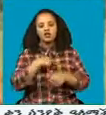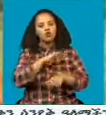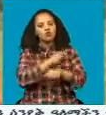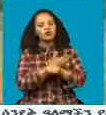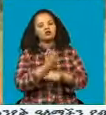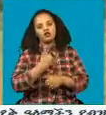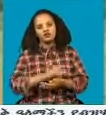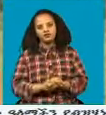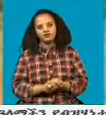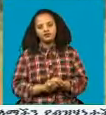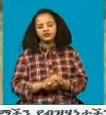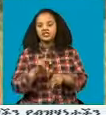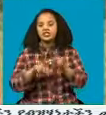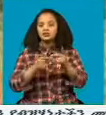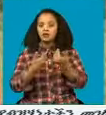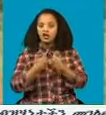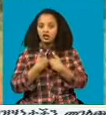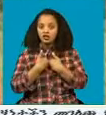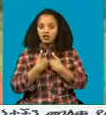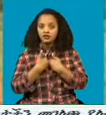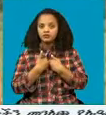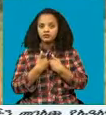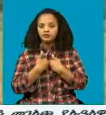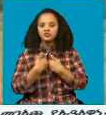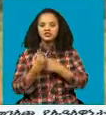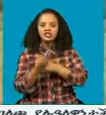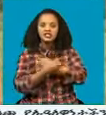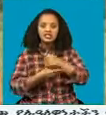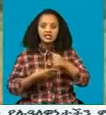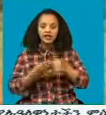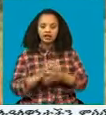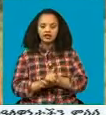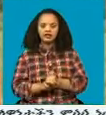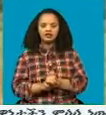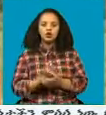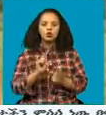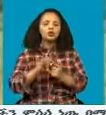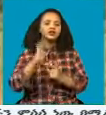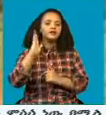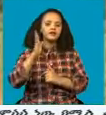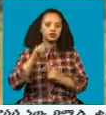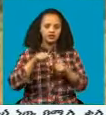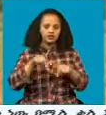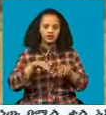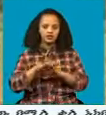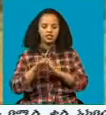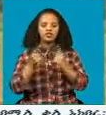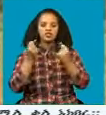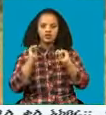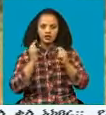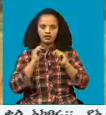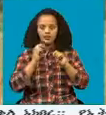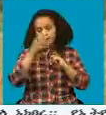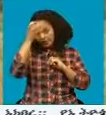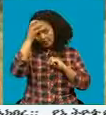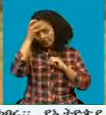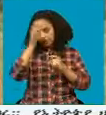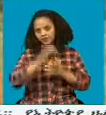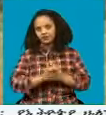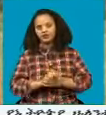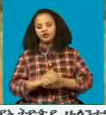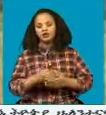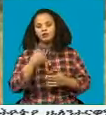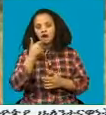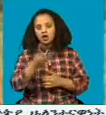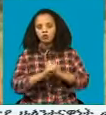አለን። ህዝብ እያለ ስንዴ ወደፊት ወደዚህ ከማግባት ታሪክ መንግስት ባለው